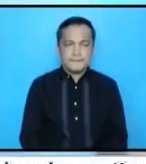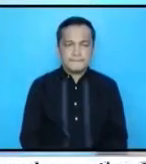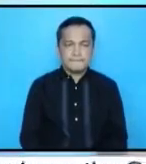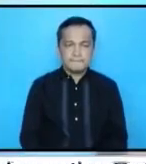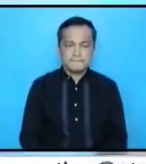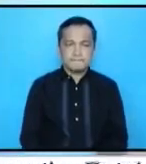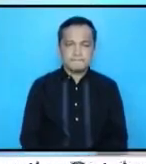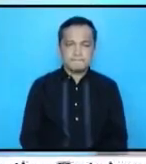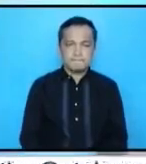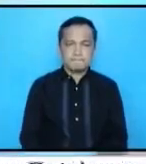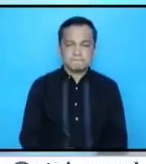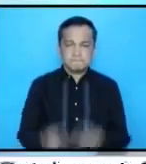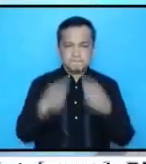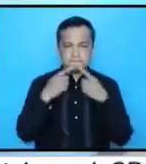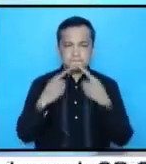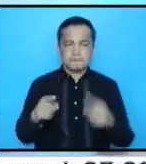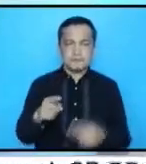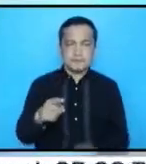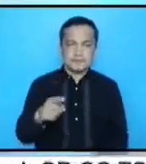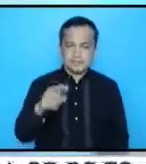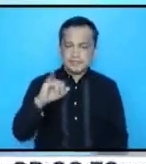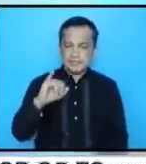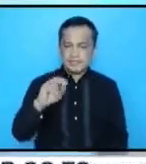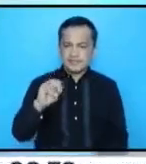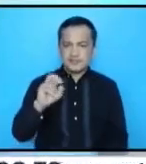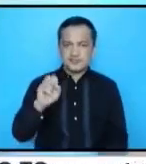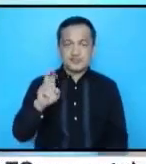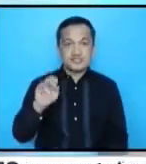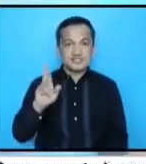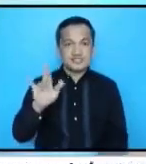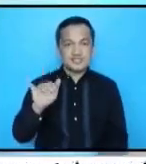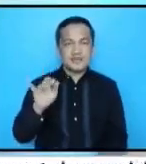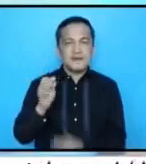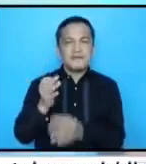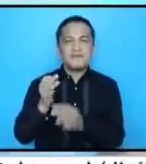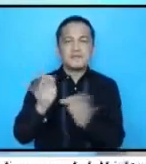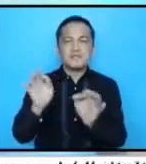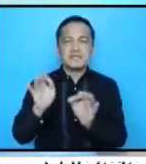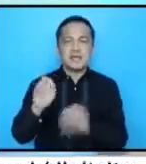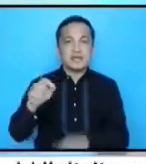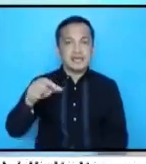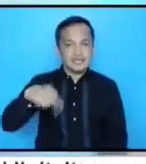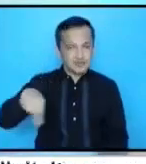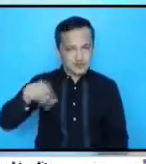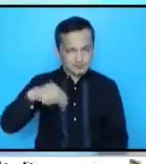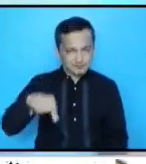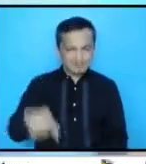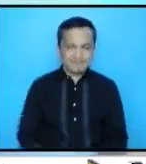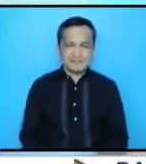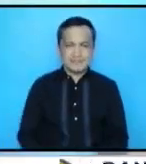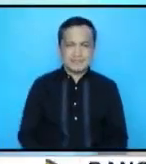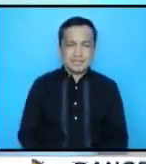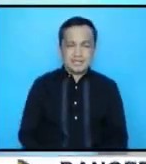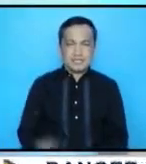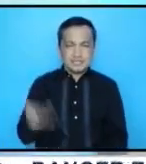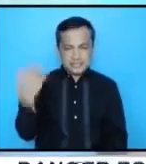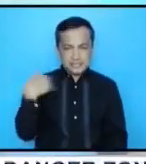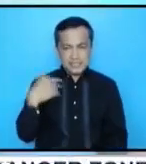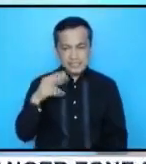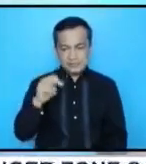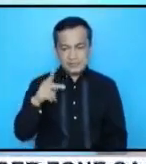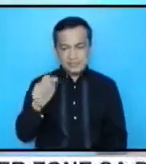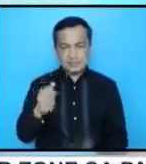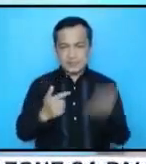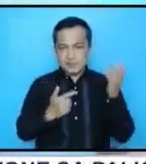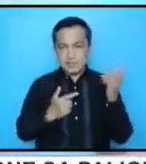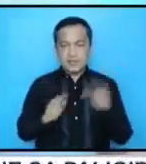Idiniklara na bilang insurgency free ang buong lalawigan ng Quezon. Ginawaran ng mga dating rebelde ng tulong pinansyal bilang